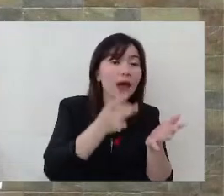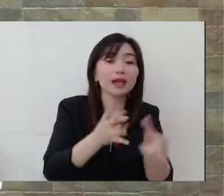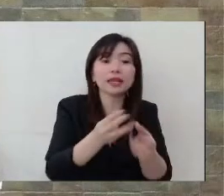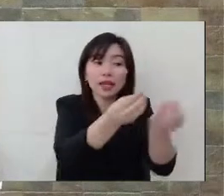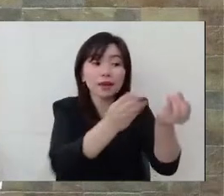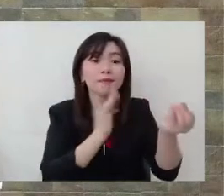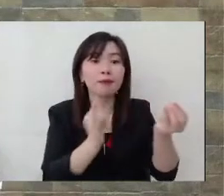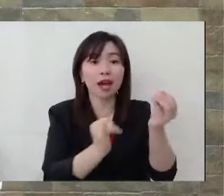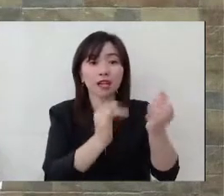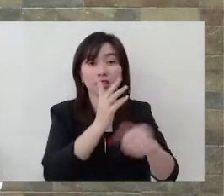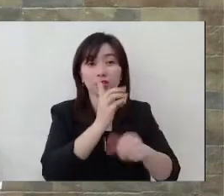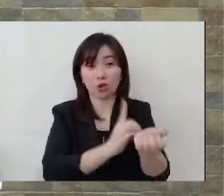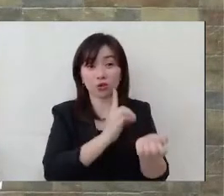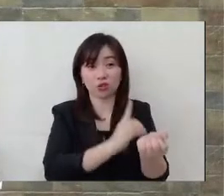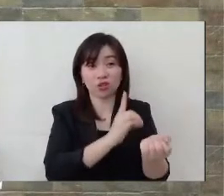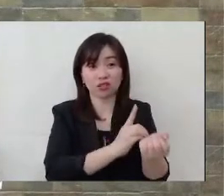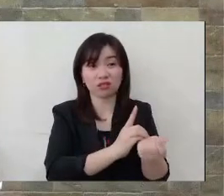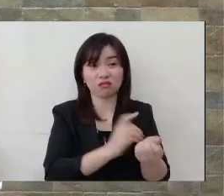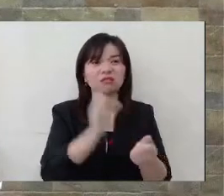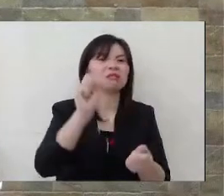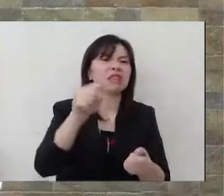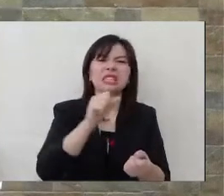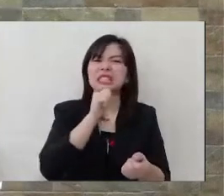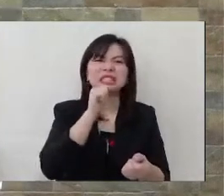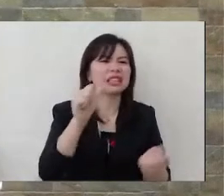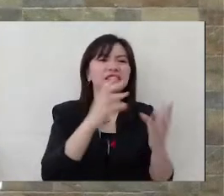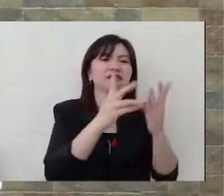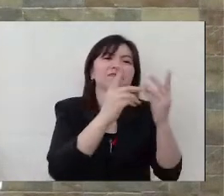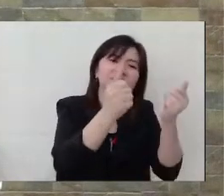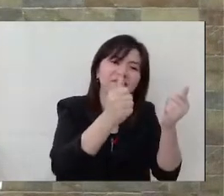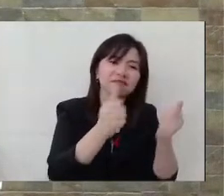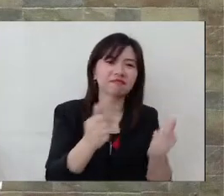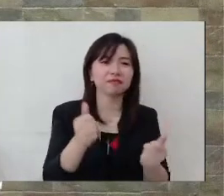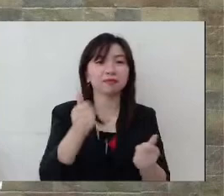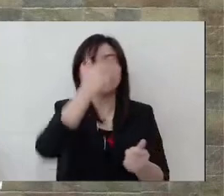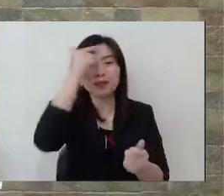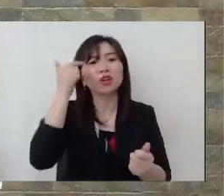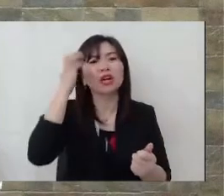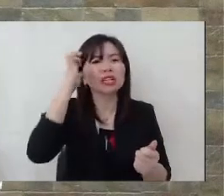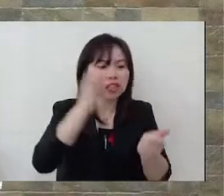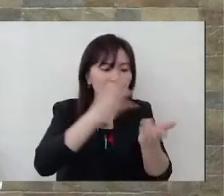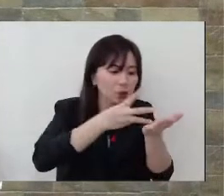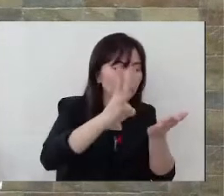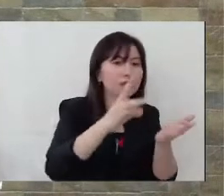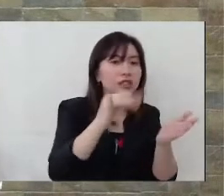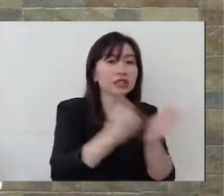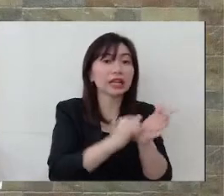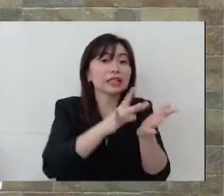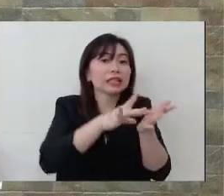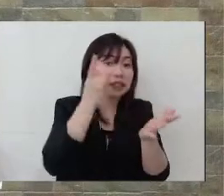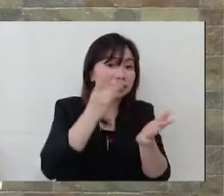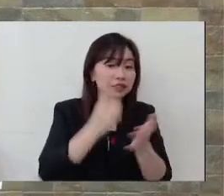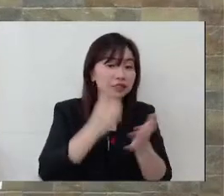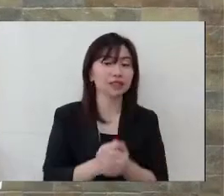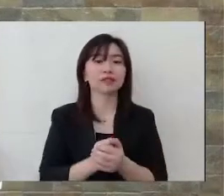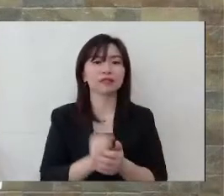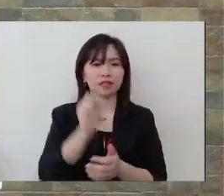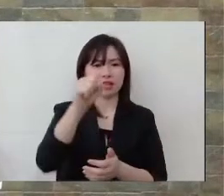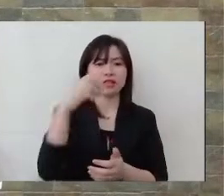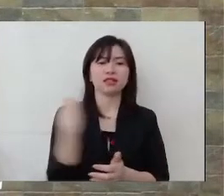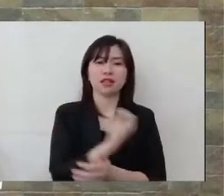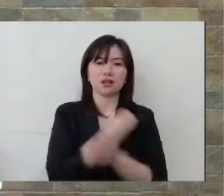doktor or nurse ay sasayangin niya lang. Hindi siya gagaling. Hindi siya gagaling. Yes, ang katawan po